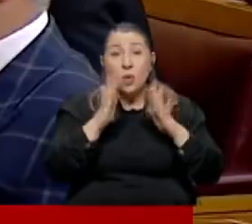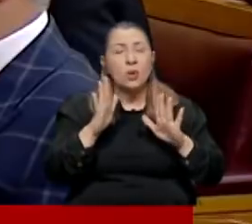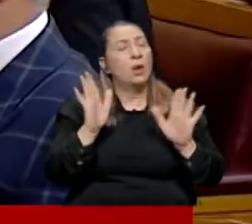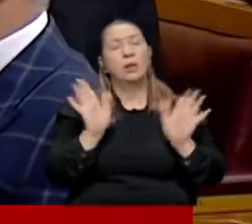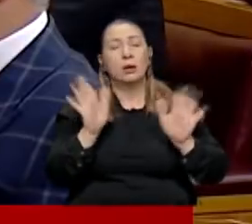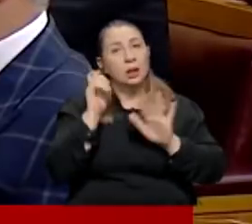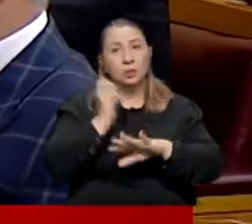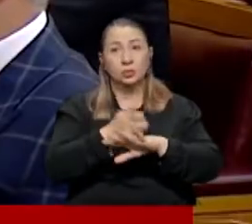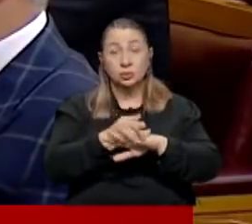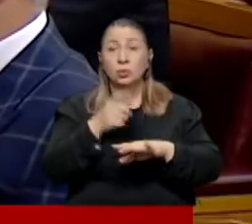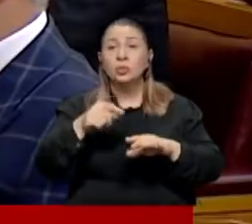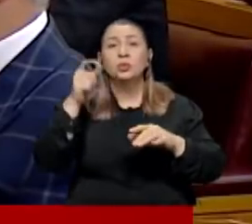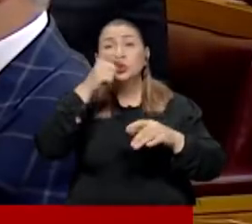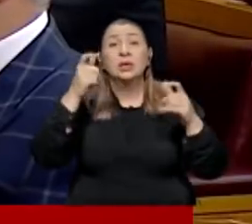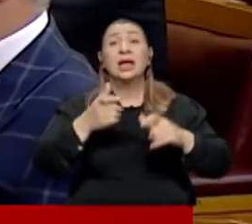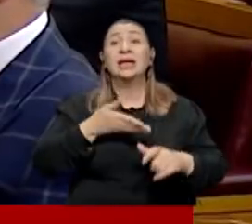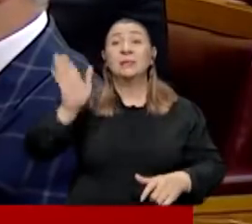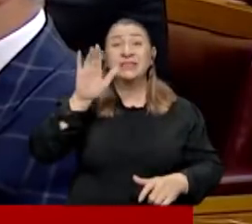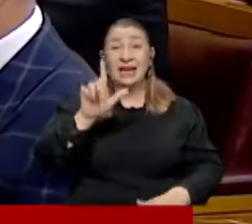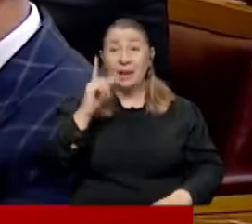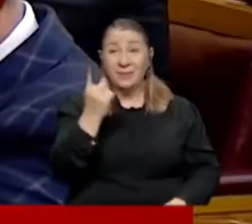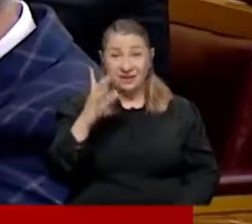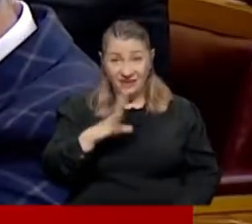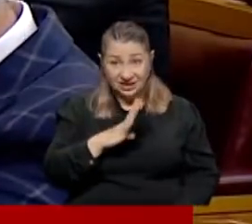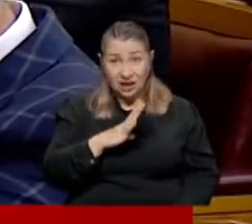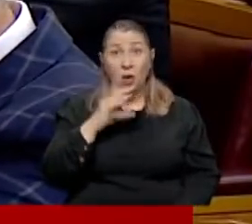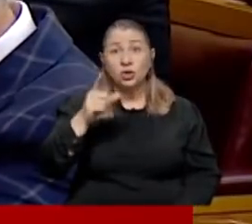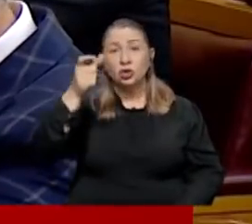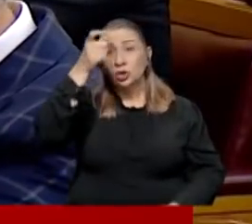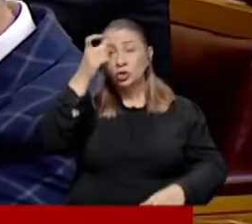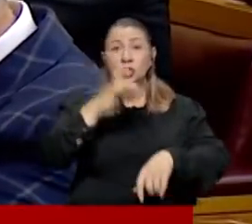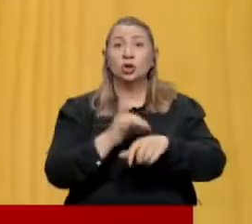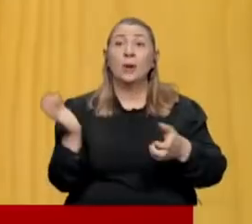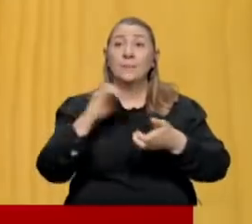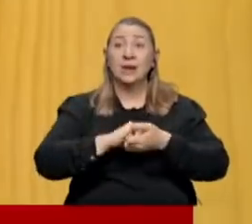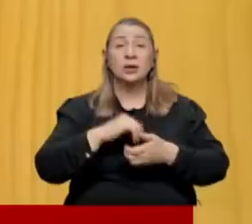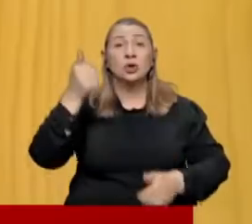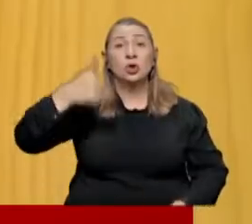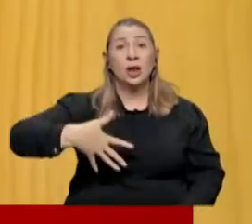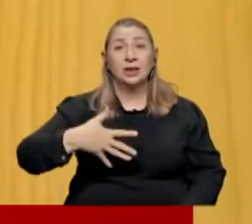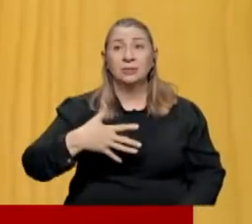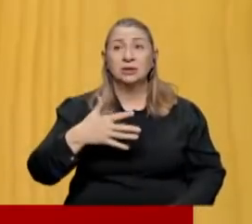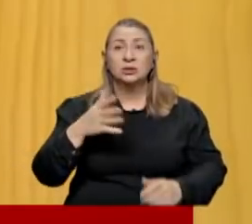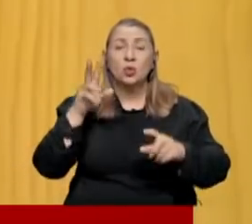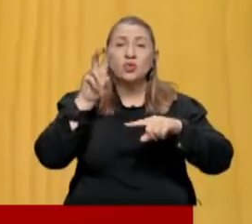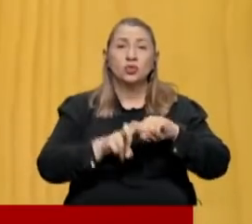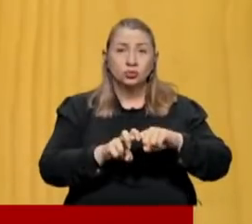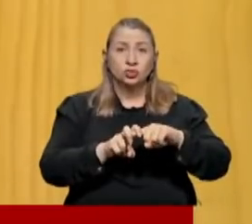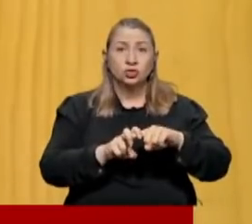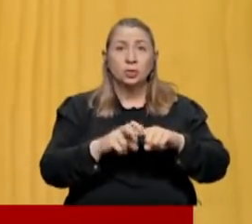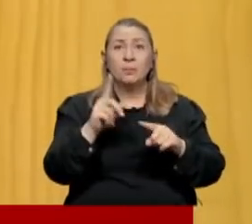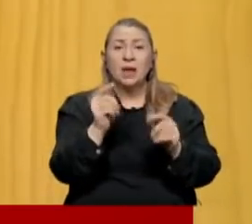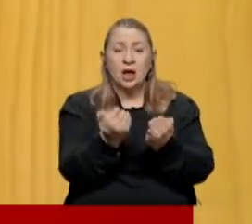göstermesin bu ülkeden gitmesi gereken birileri varsa o da Türk Tabipler Birliği'nin yönetimine çöreklenmiş